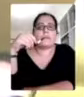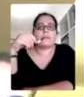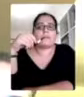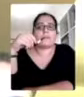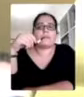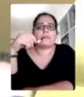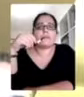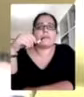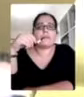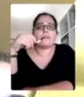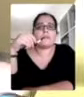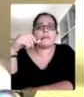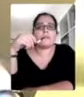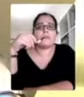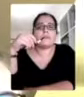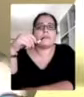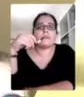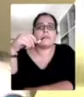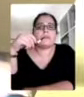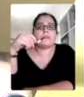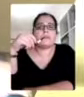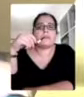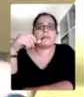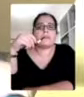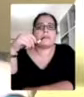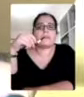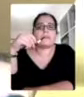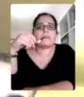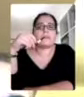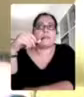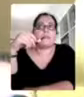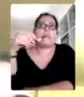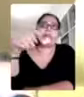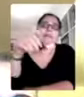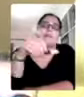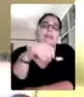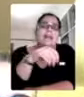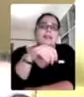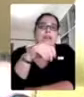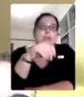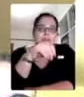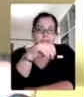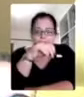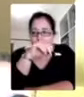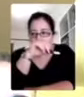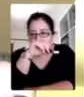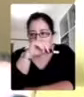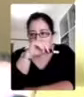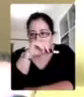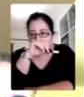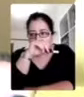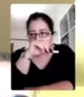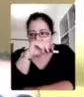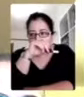Yani getirmeyi de söylemişlerdi de pek düşünmedim açıkçası yani. Yani o